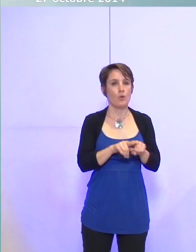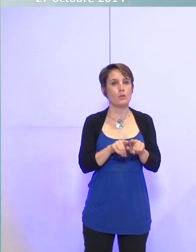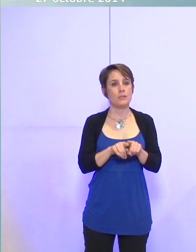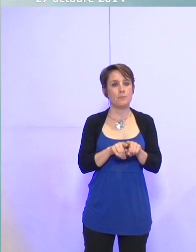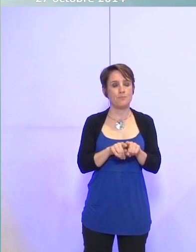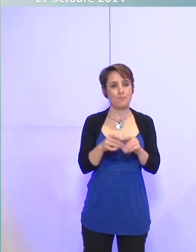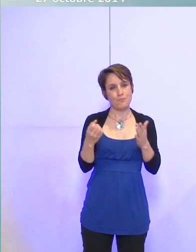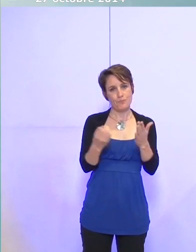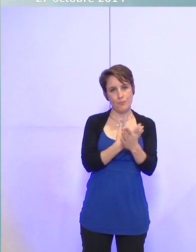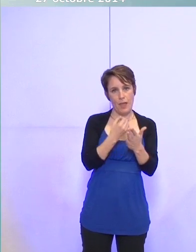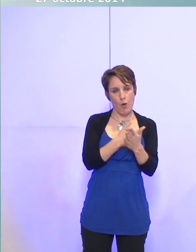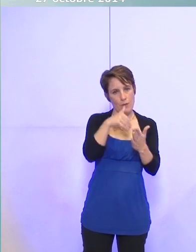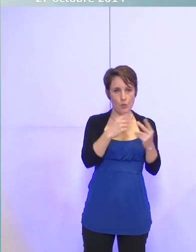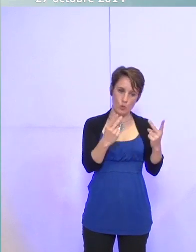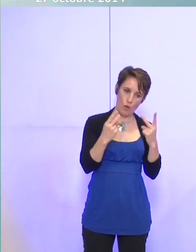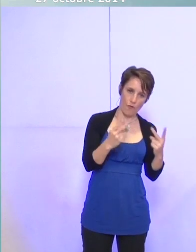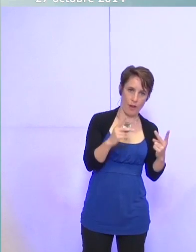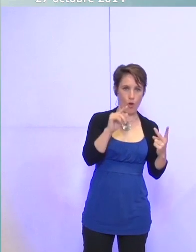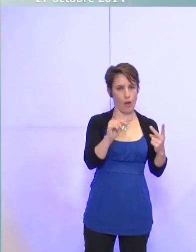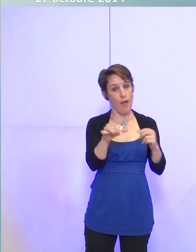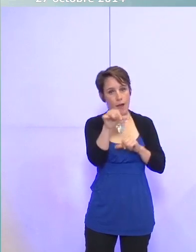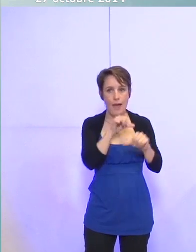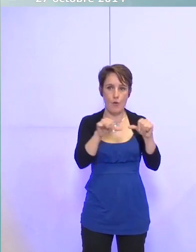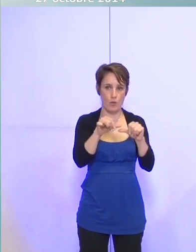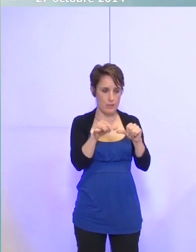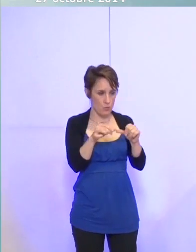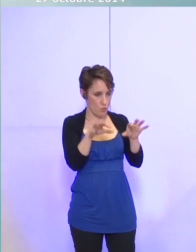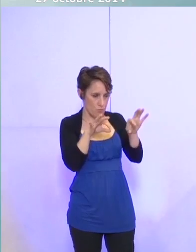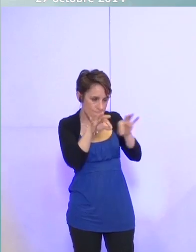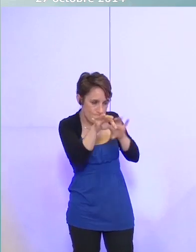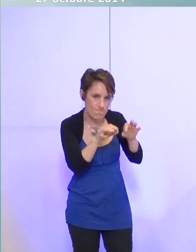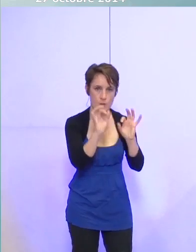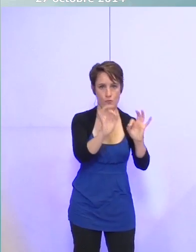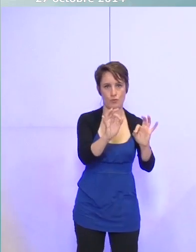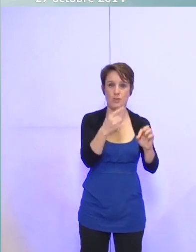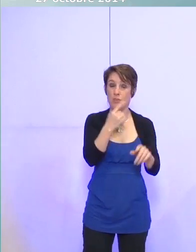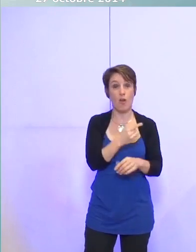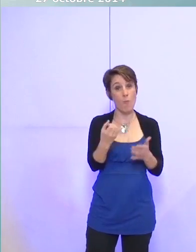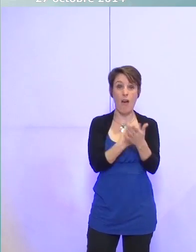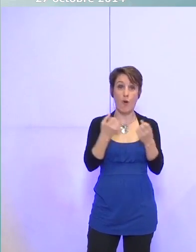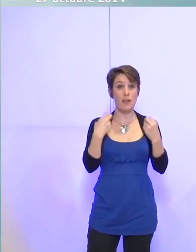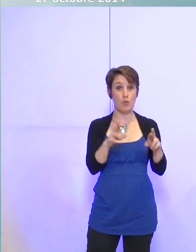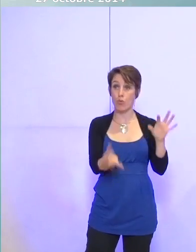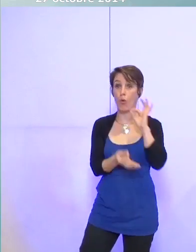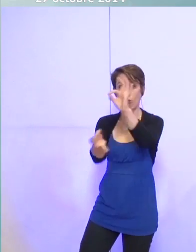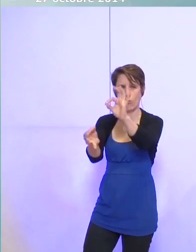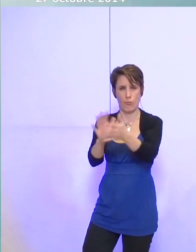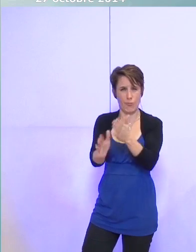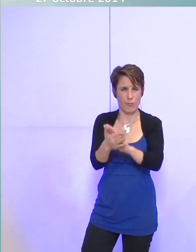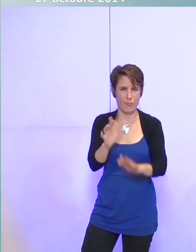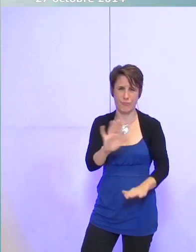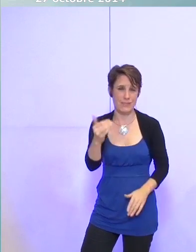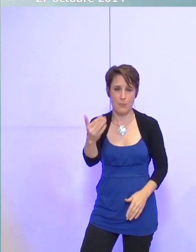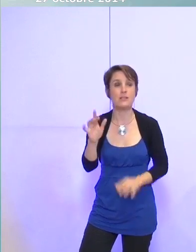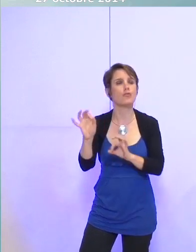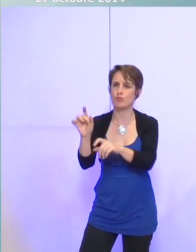données réside bien dans le traitement de celles-ci et moins dans une détention brute. Vous l'avez dit d'ailleurs, l'enjeu de l'ouverture des données publiques, ce n'est pas simplement